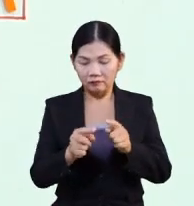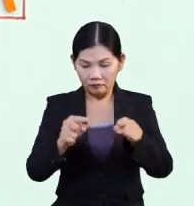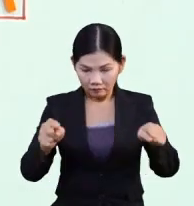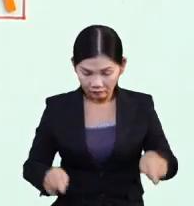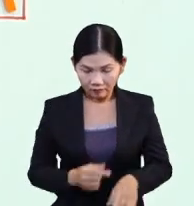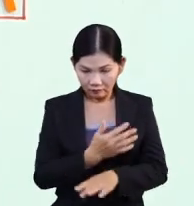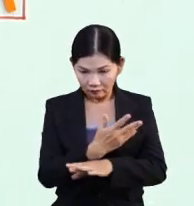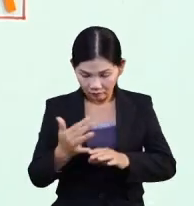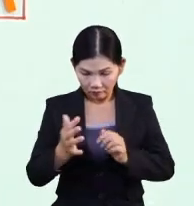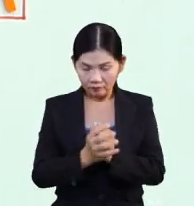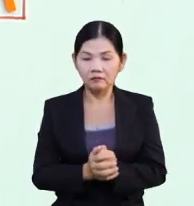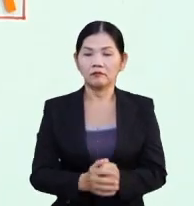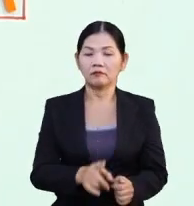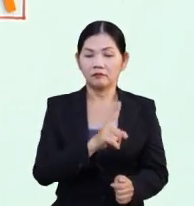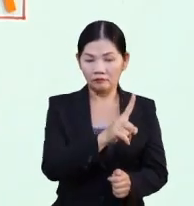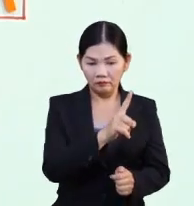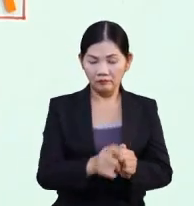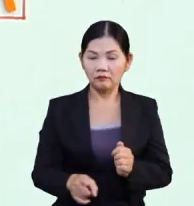ចានិយាយអំពីចាការប្រមូលផលចាការផ្ដល់ផលសណ្ដែកនៃចំការទី1 និងចំការទី2